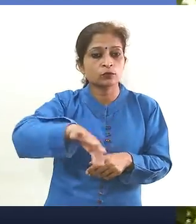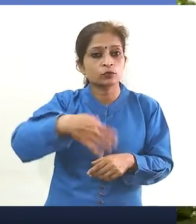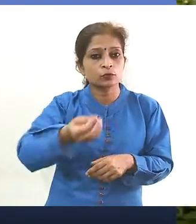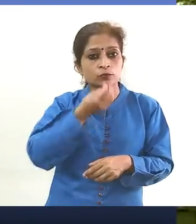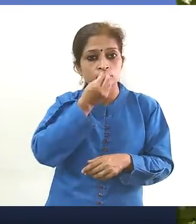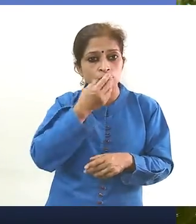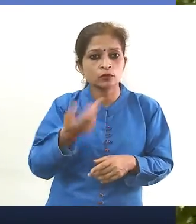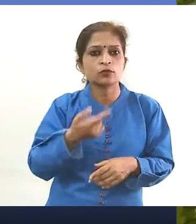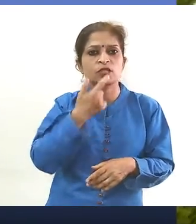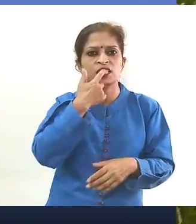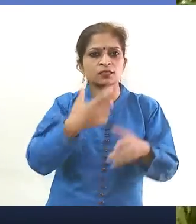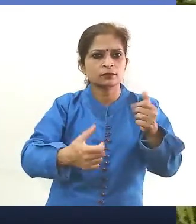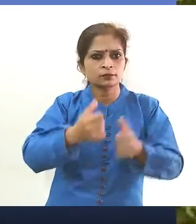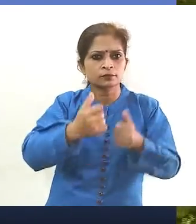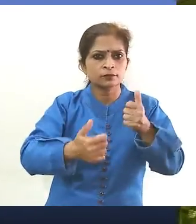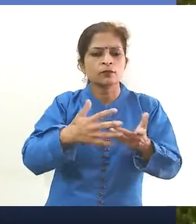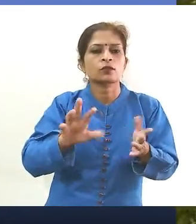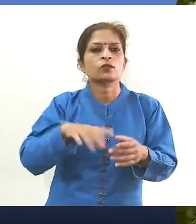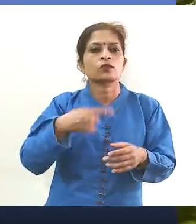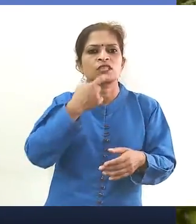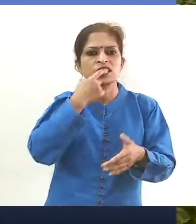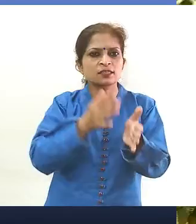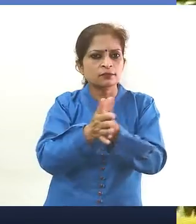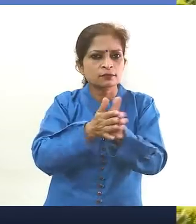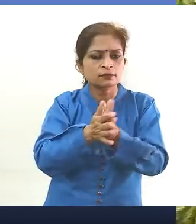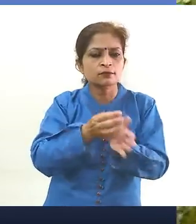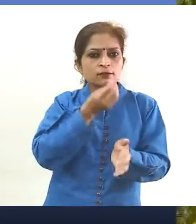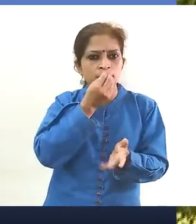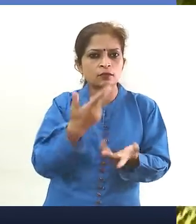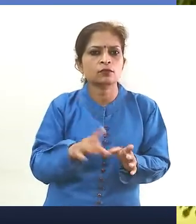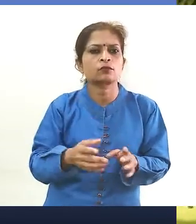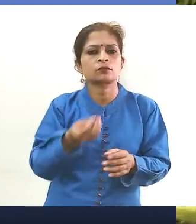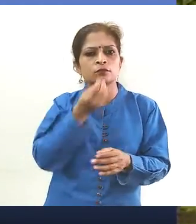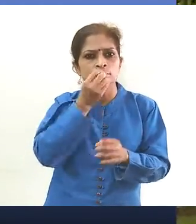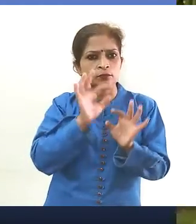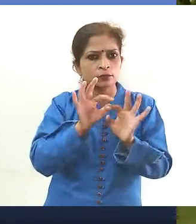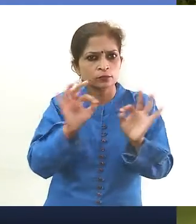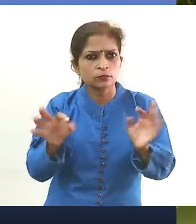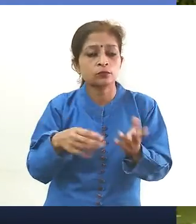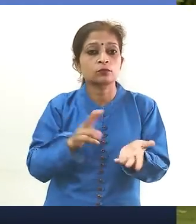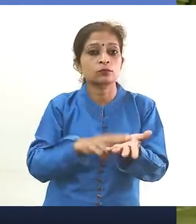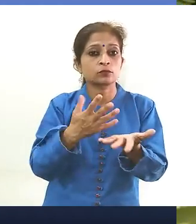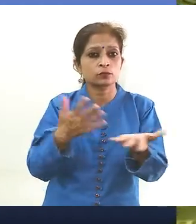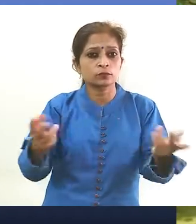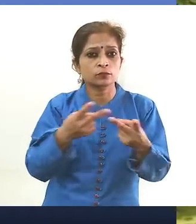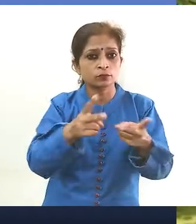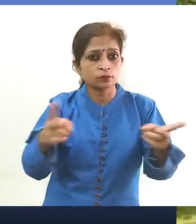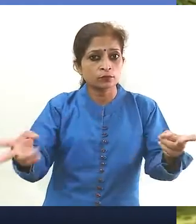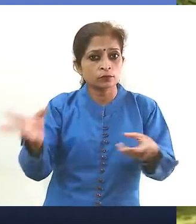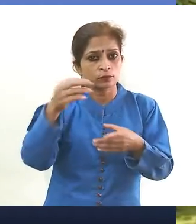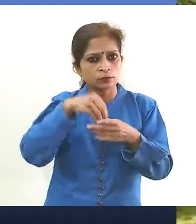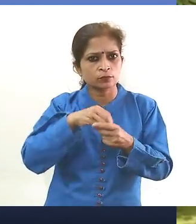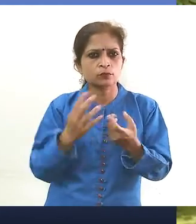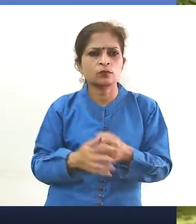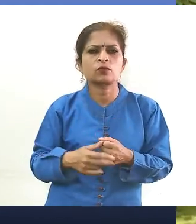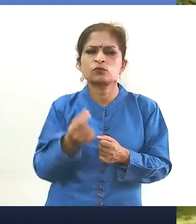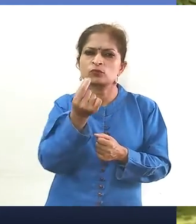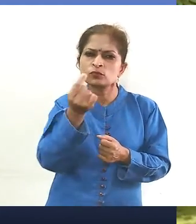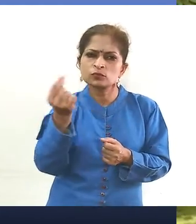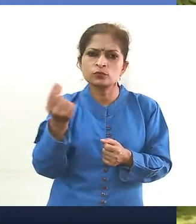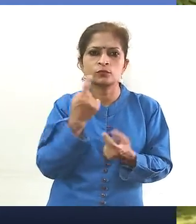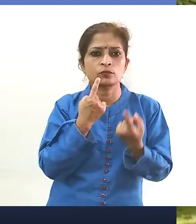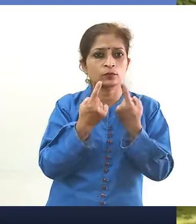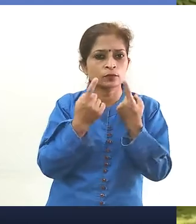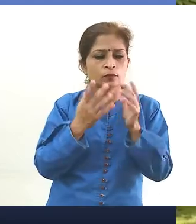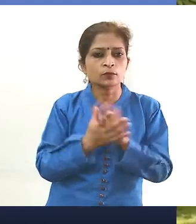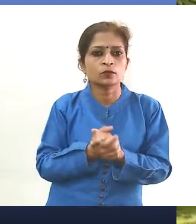पिए। खाना हमारा सात्विक हो, हेल्दी हो, उसमें सारे न्यूट्रिशंस माइक्रो न्यूट्रिशंस हों। ऐसी छोटी छोटी बातें